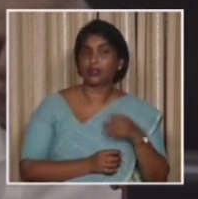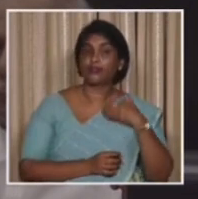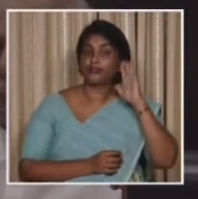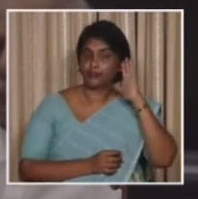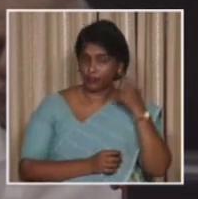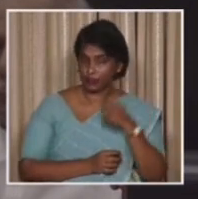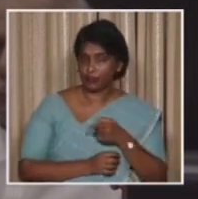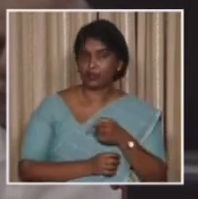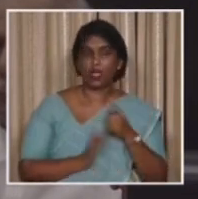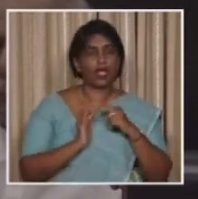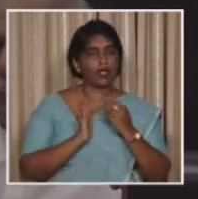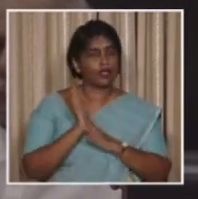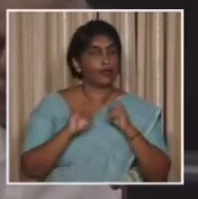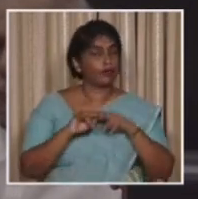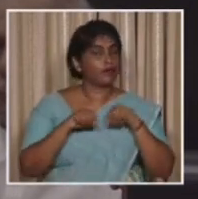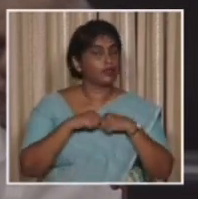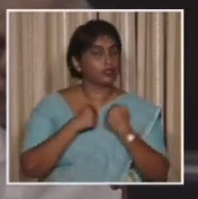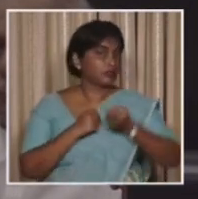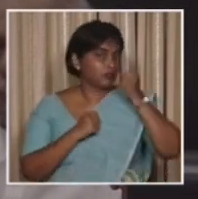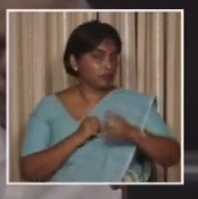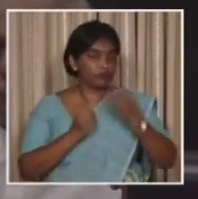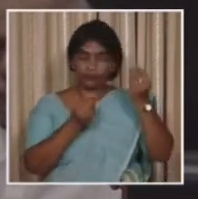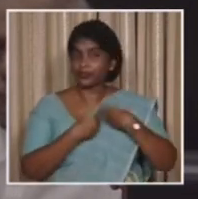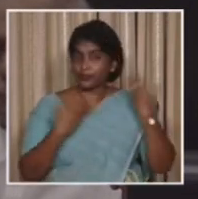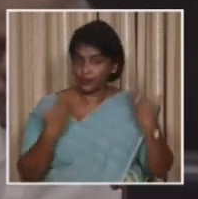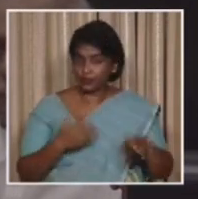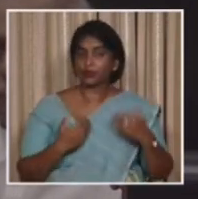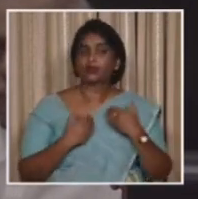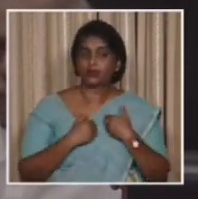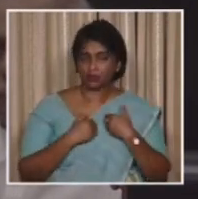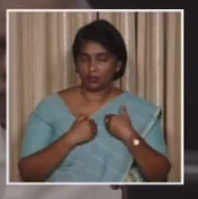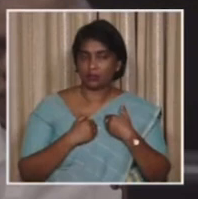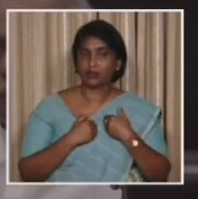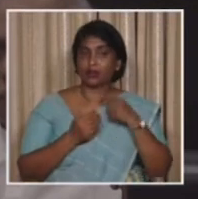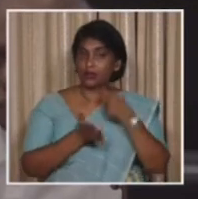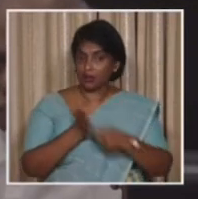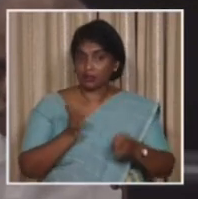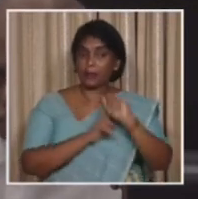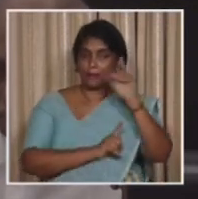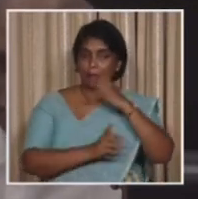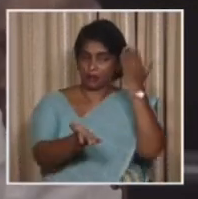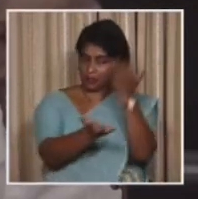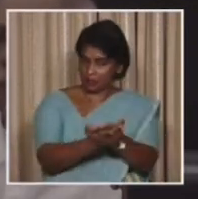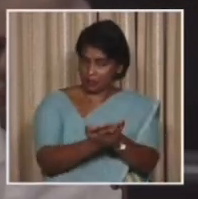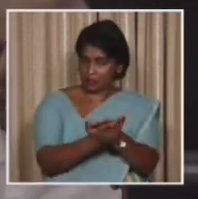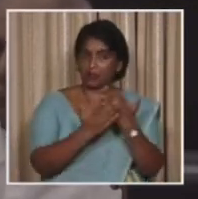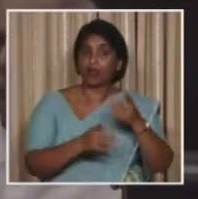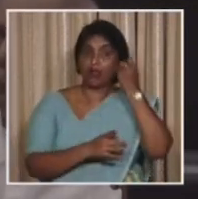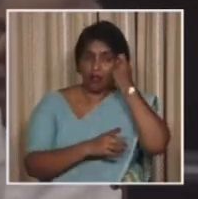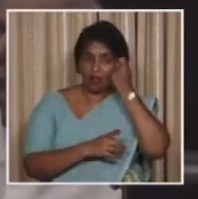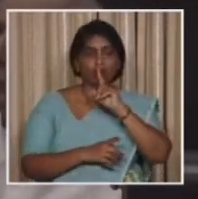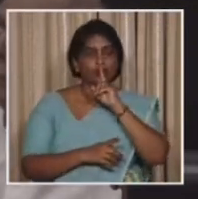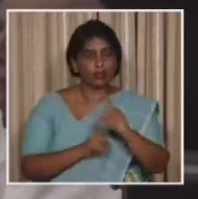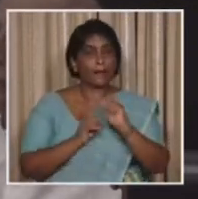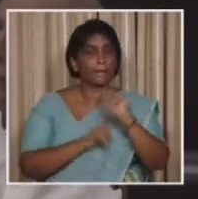විශේෂයෙන්ම IMF සංවිධානය එකගත්තේ ආවෙන් පස්සේ මම ඒ ගිවිසුම සභාගත කළා. යෝජනාවක් ගේනවා